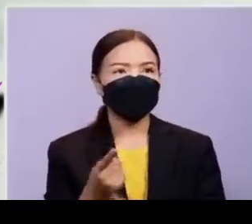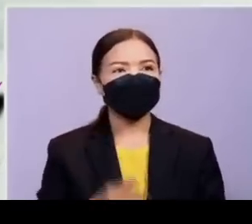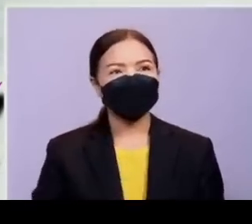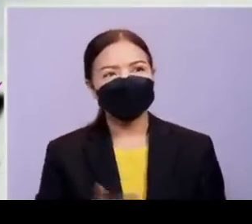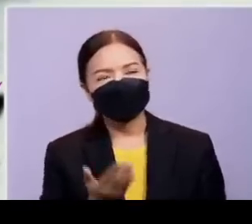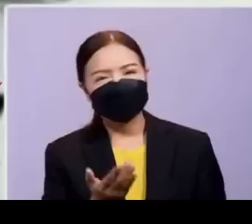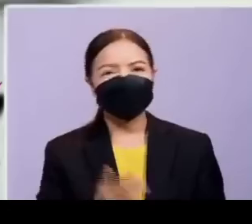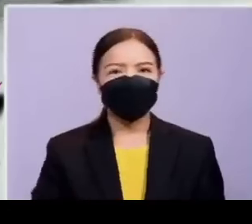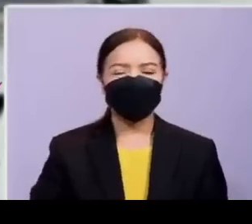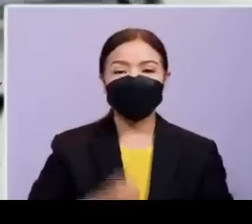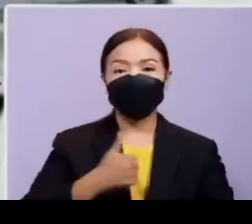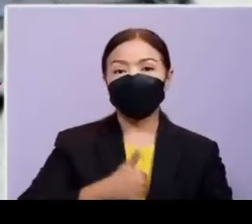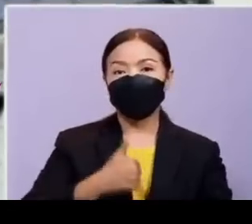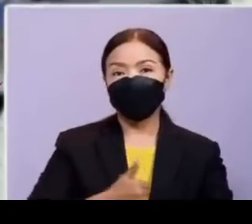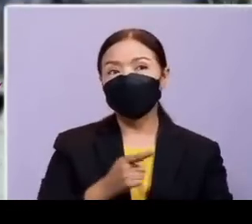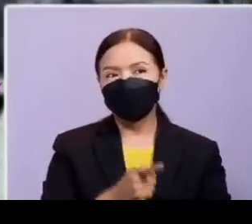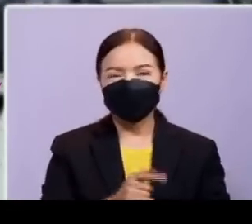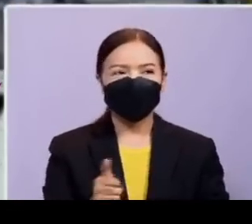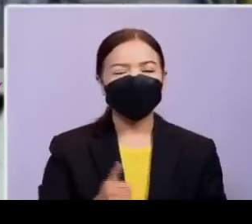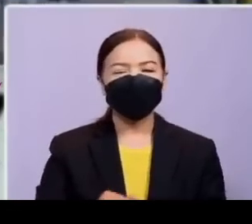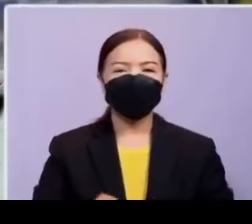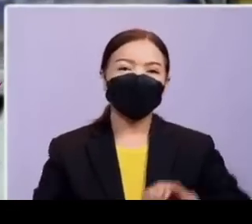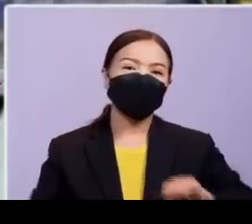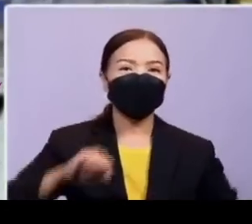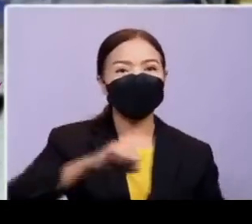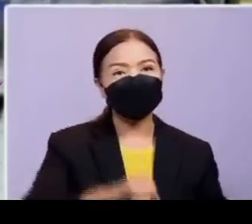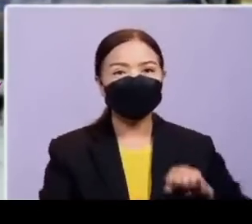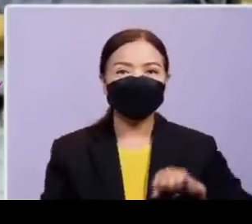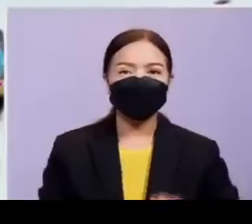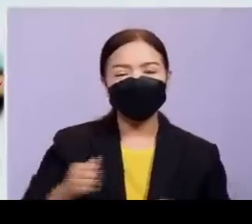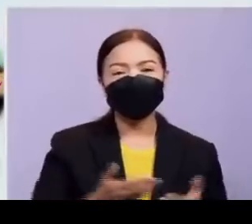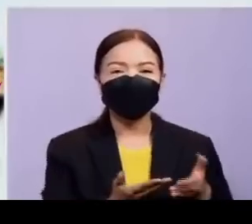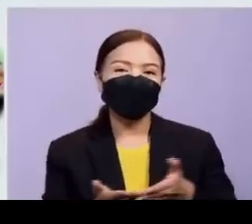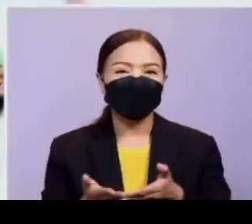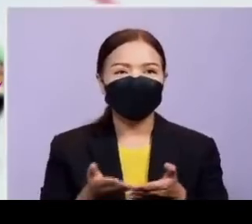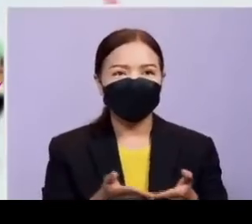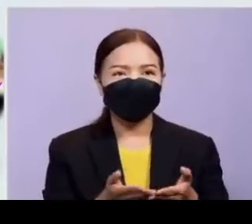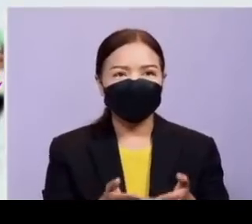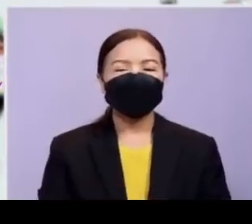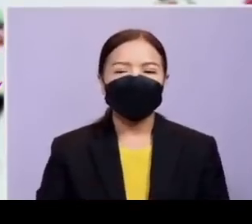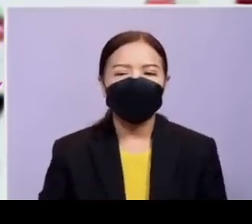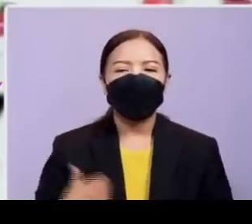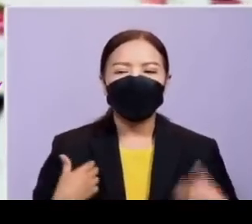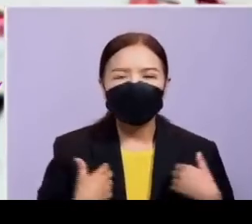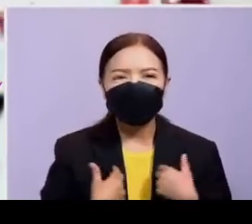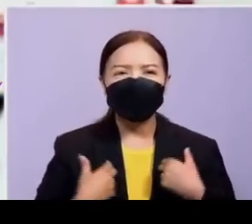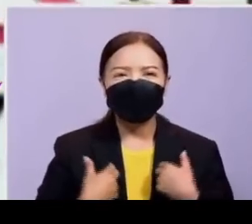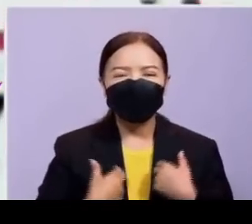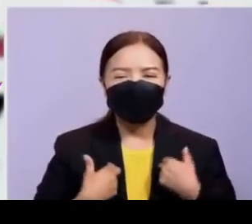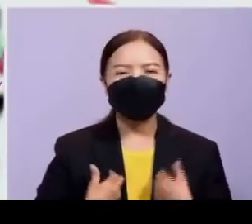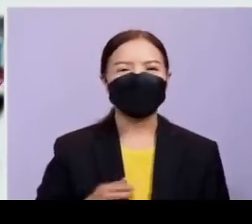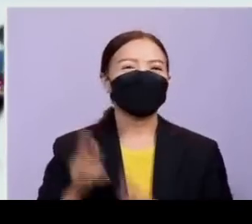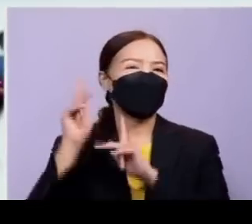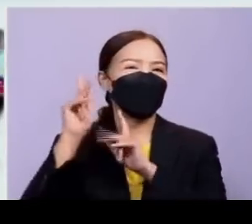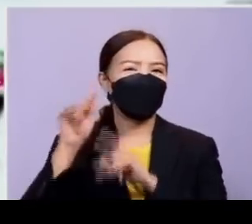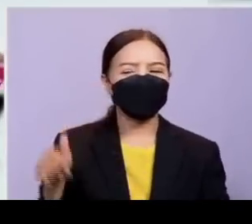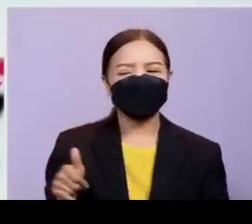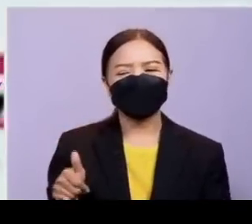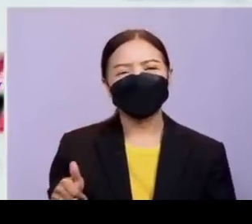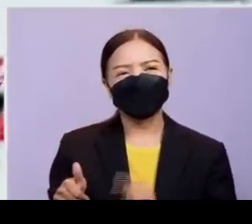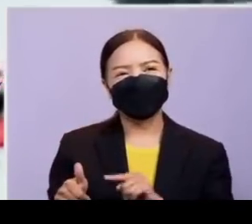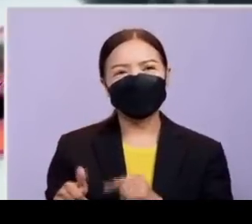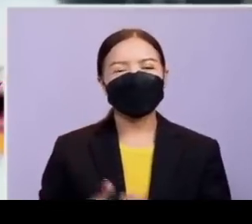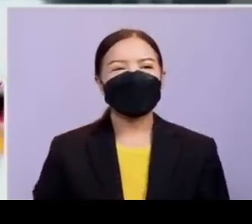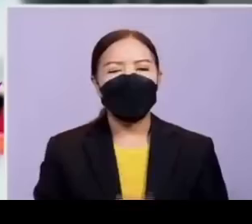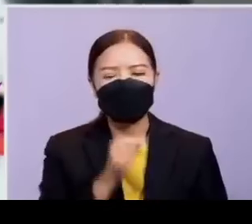างที่ผู้ว่าชัดชาติเนี่ยแกพายเรือแล้วก็ลงพื้นที่ไปเนี่ยคือบอกเนี่ยนี่เป็นระ